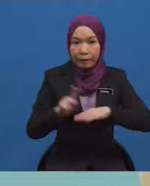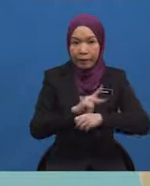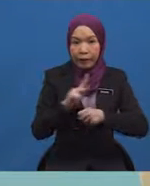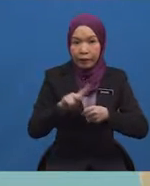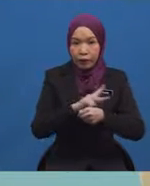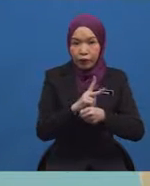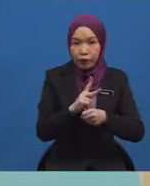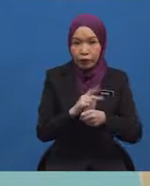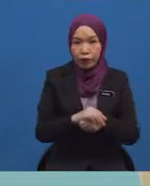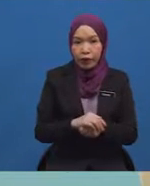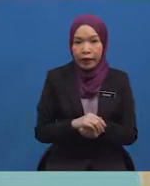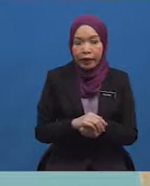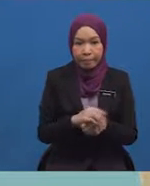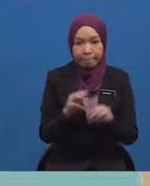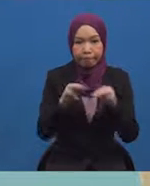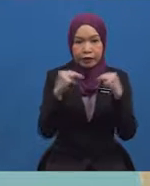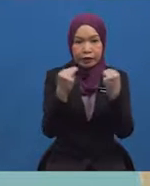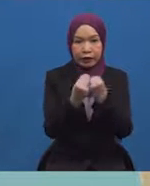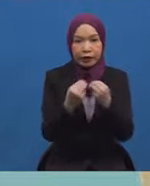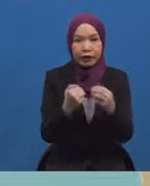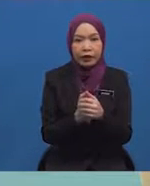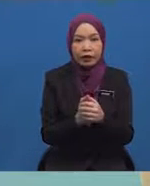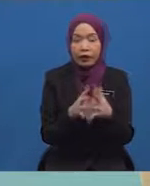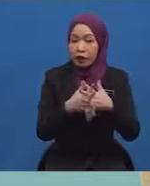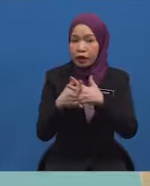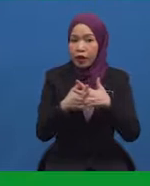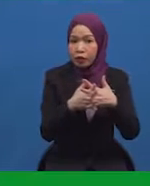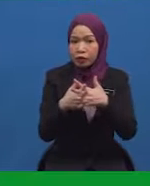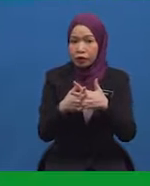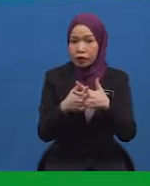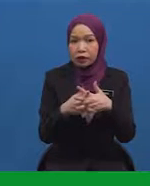di Jepun, Amerika Syarikat dan Singapura.